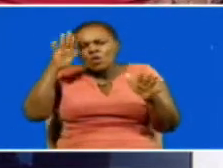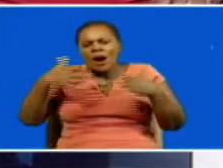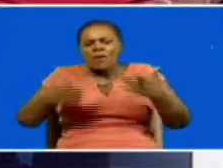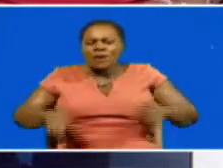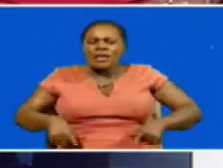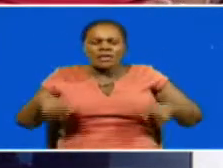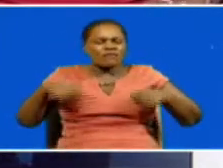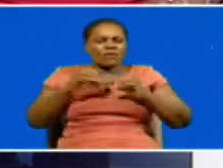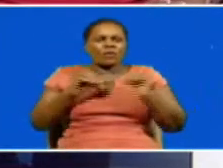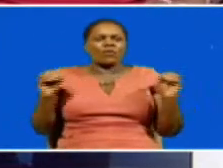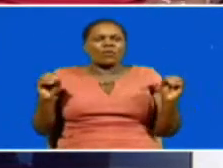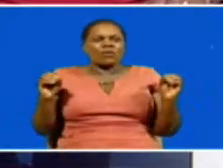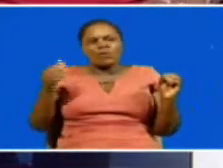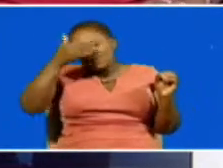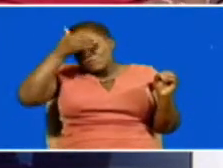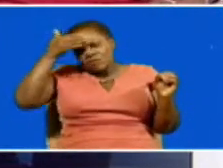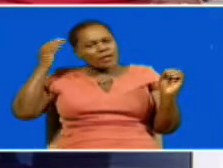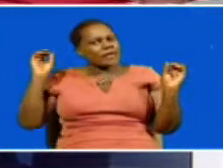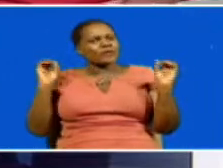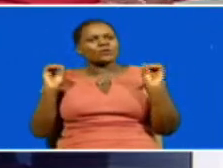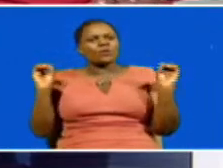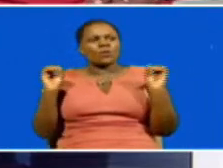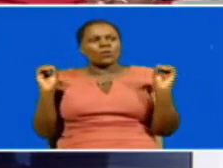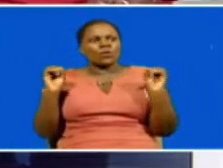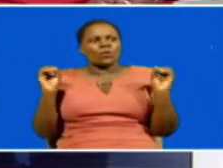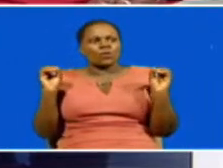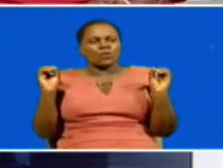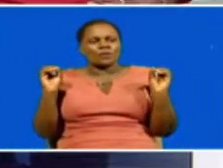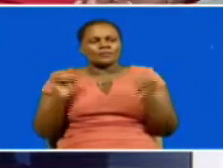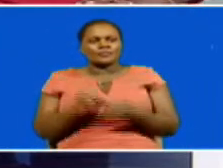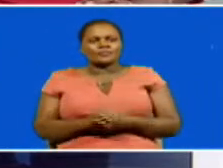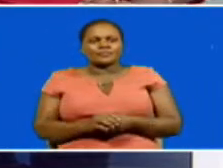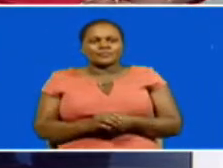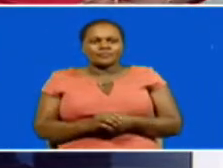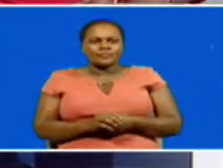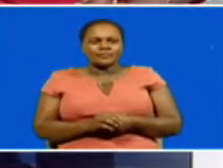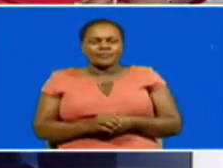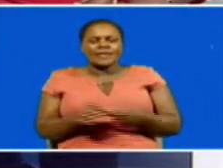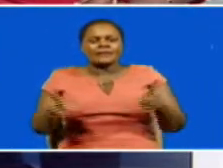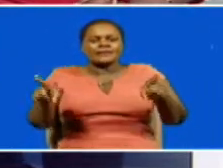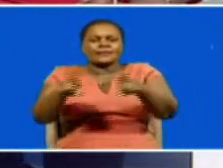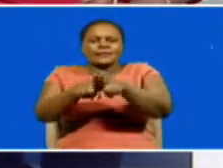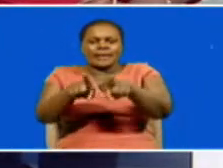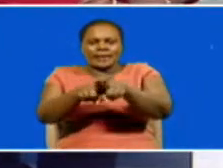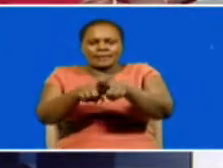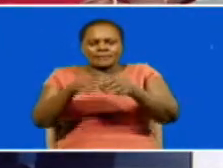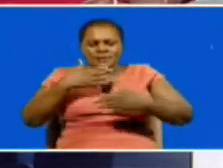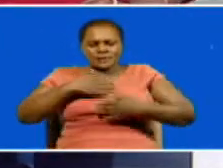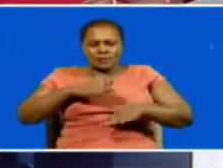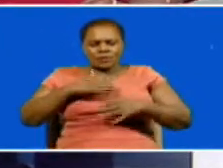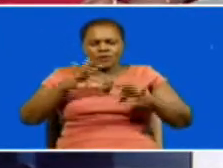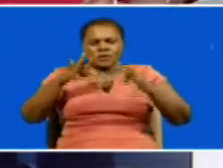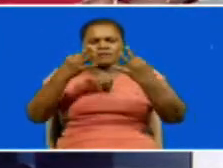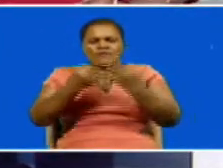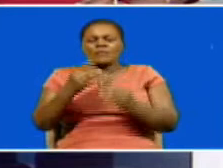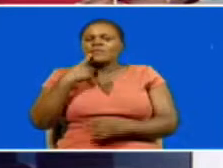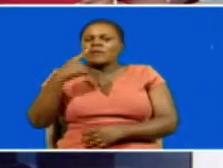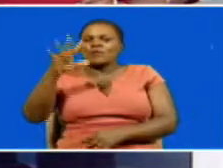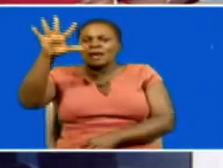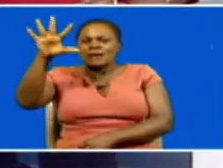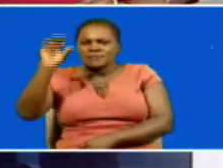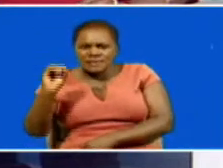vipi. Tusije tukawasahau ni hali wanapitia hali ngumu sasa. Tukiwa bado katika maeneo hayo, familia